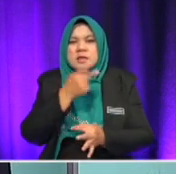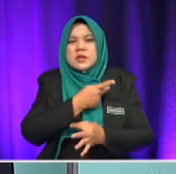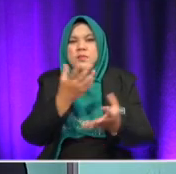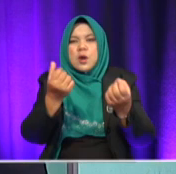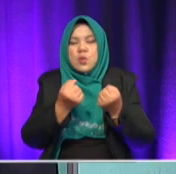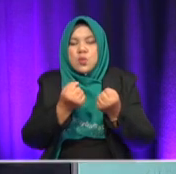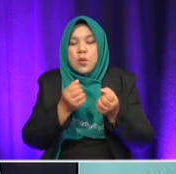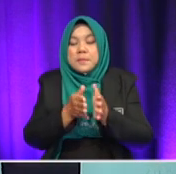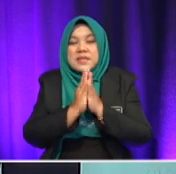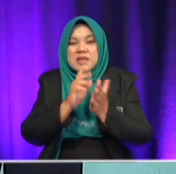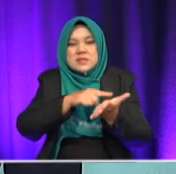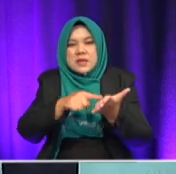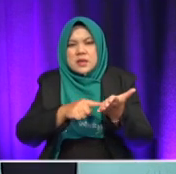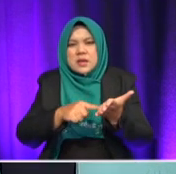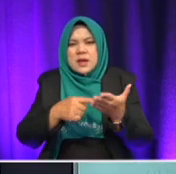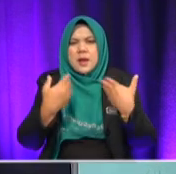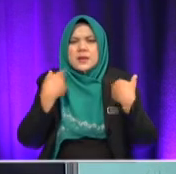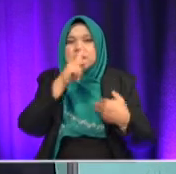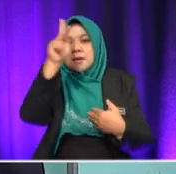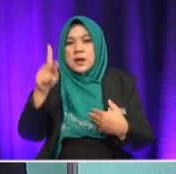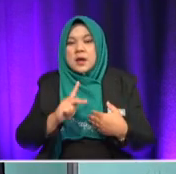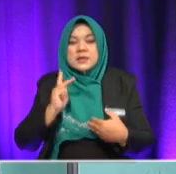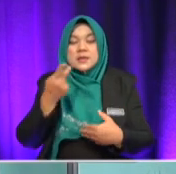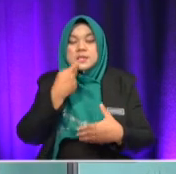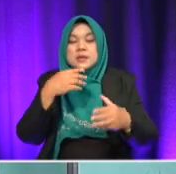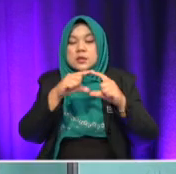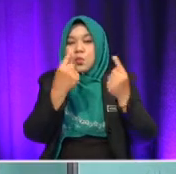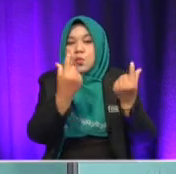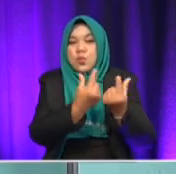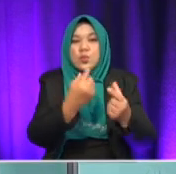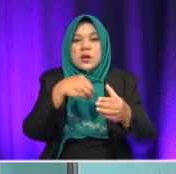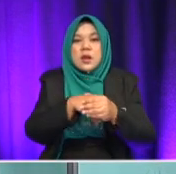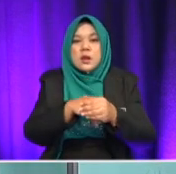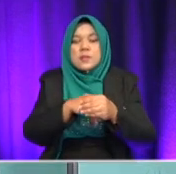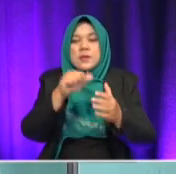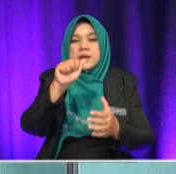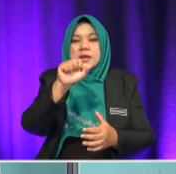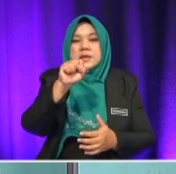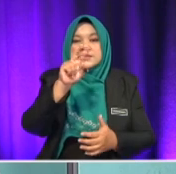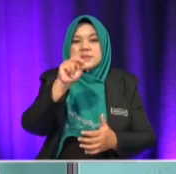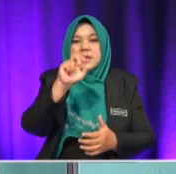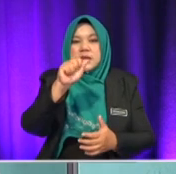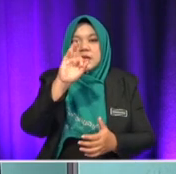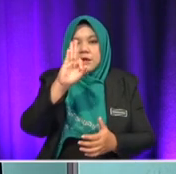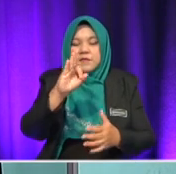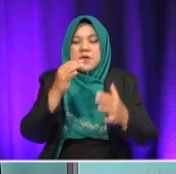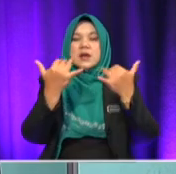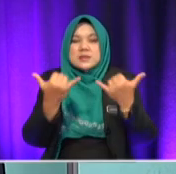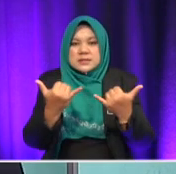dalam lapang wanita kalau kita termasuk dalam Tani maka kita layak untuk menerima zakat kita akan masuk satu